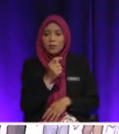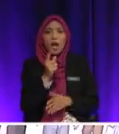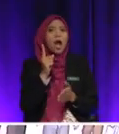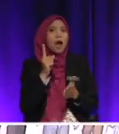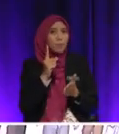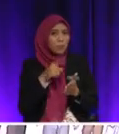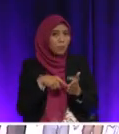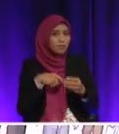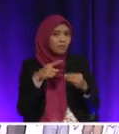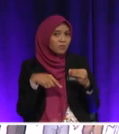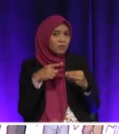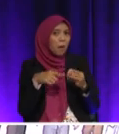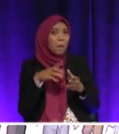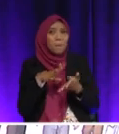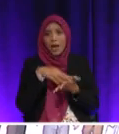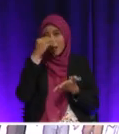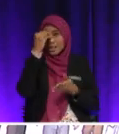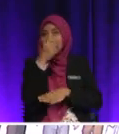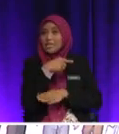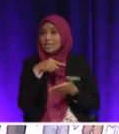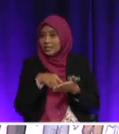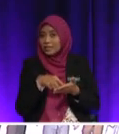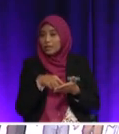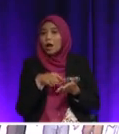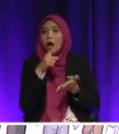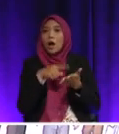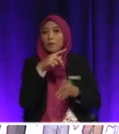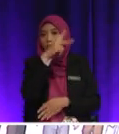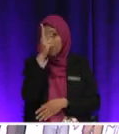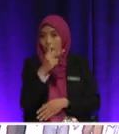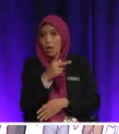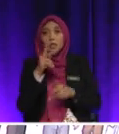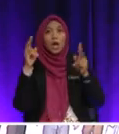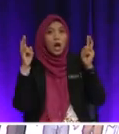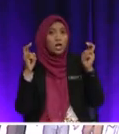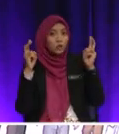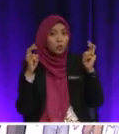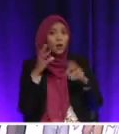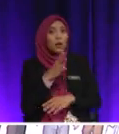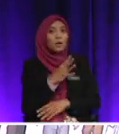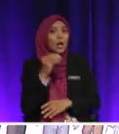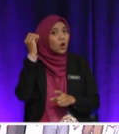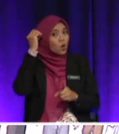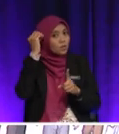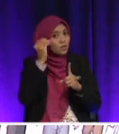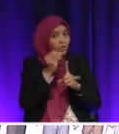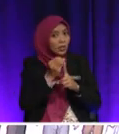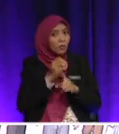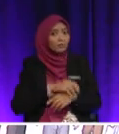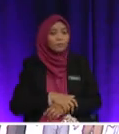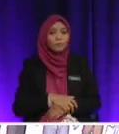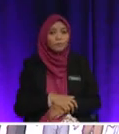kaitannya dengan pembelajaran pada hari ini apakah topiknya Apakah objektif pembelajaran kita pada hari